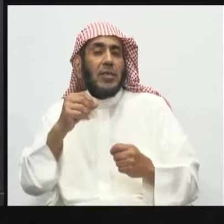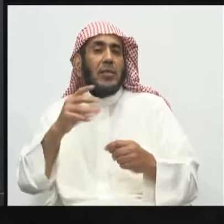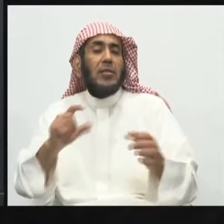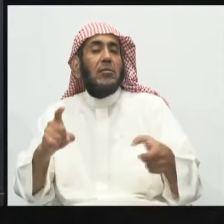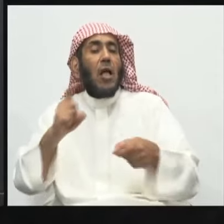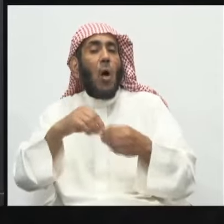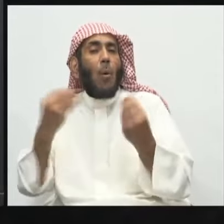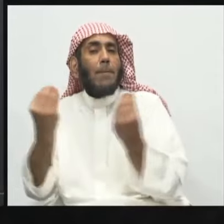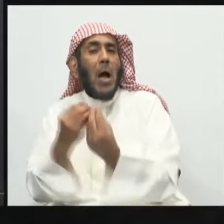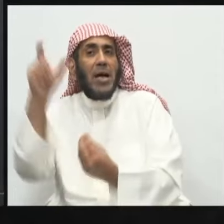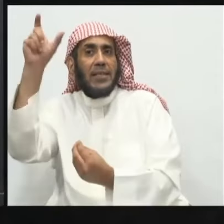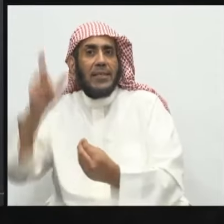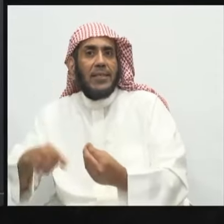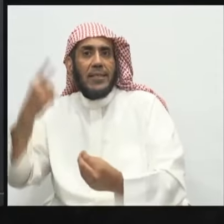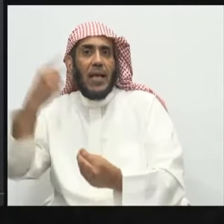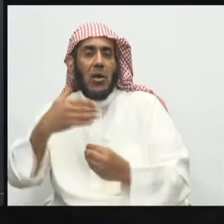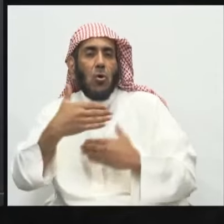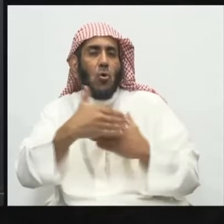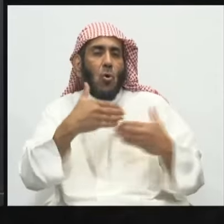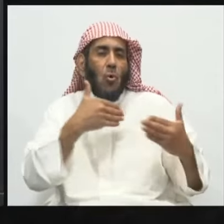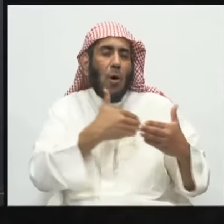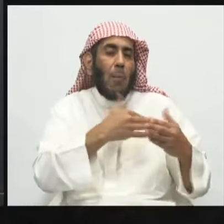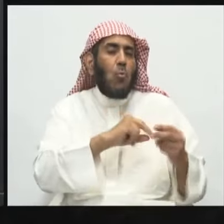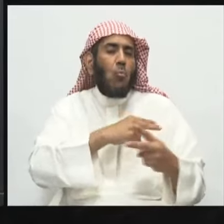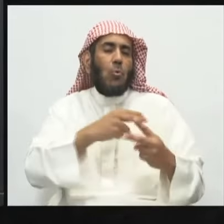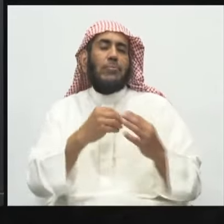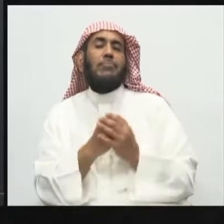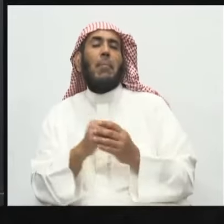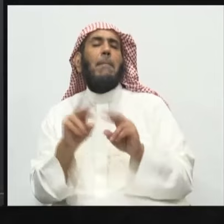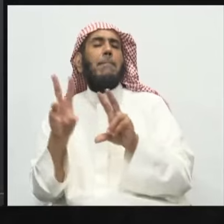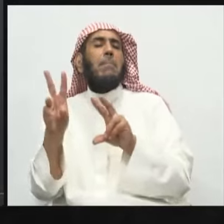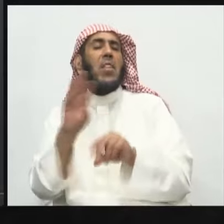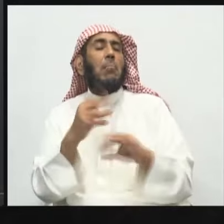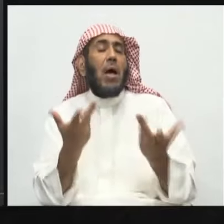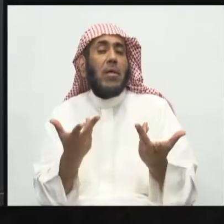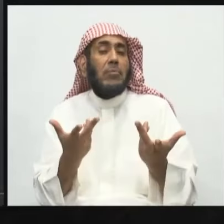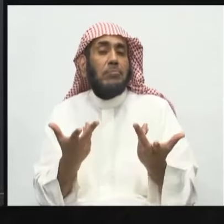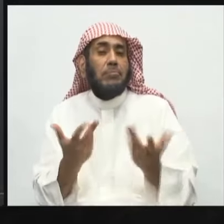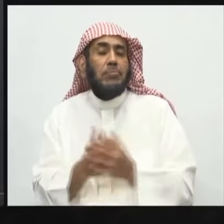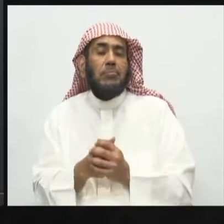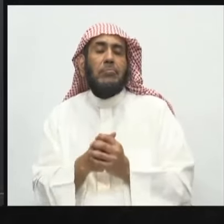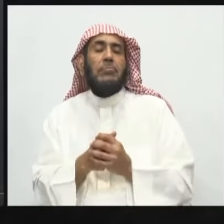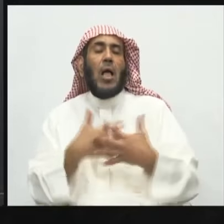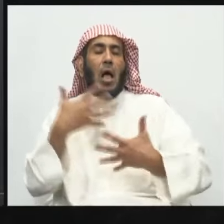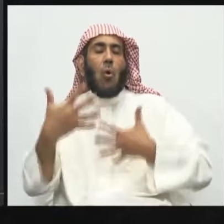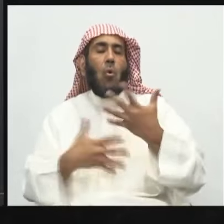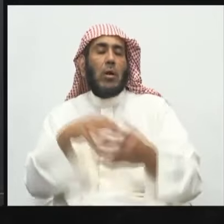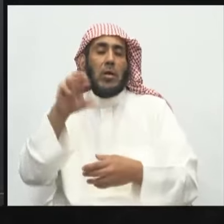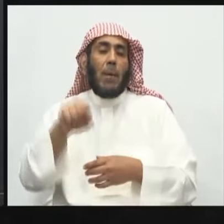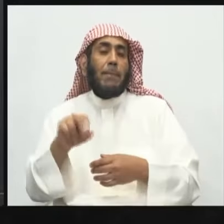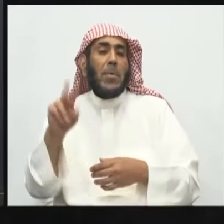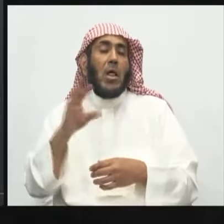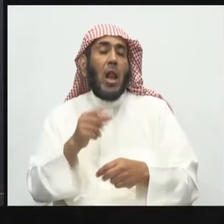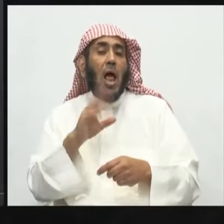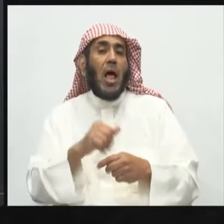مع الساحر ويتقرب اليهم بامور مثل ماذا نعم مثل